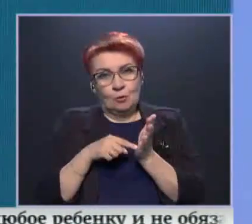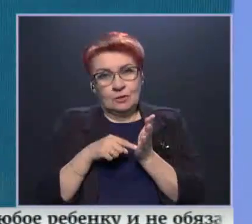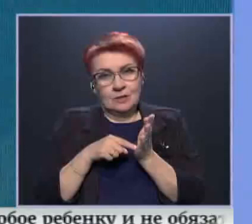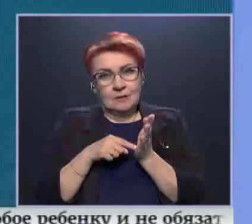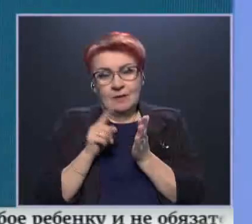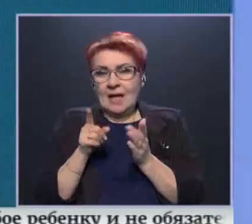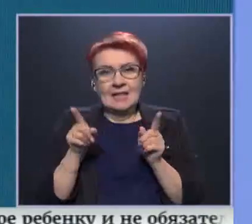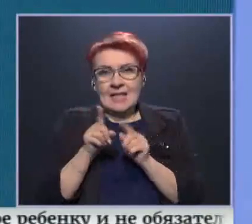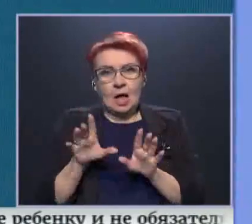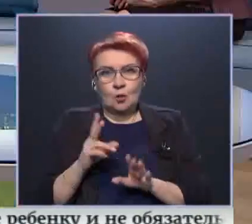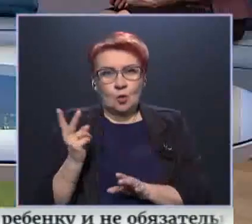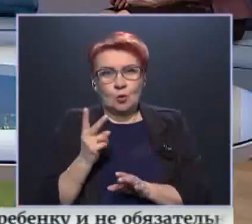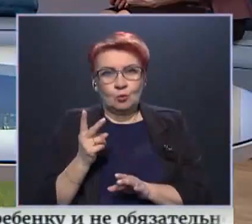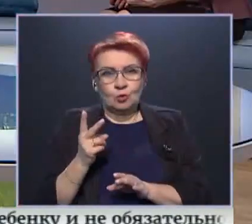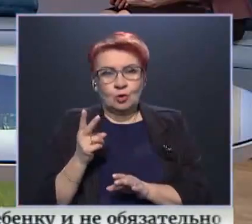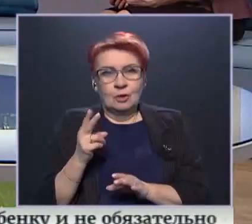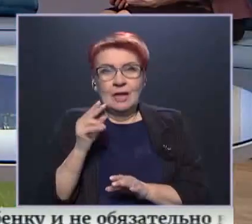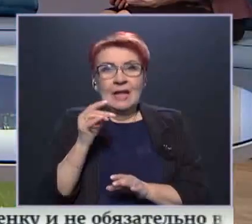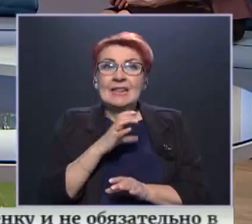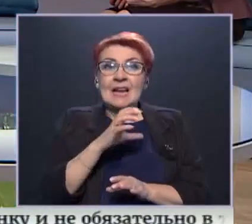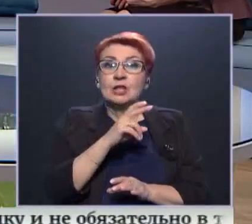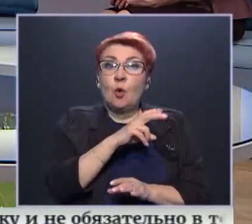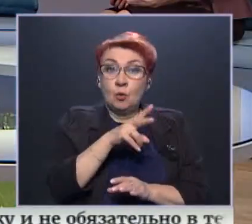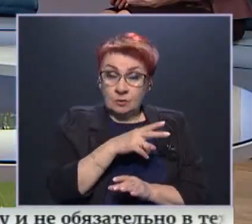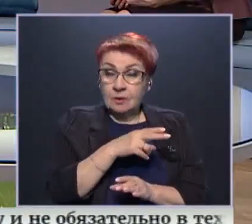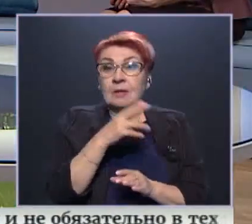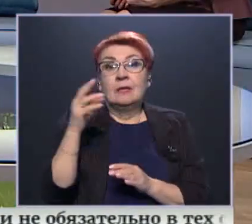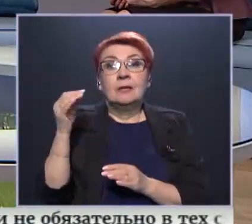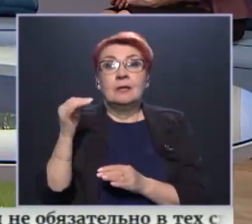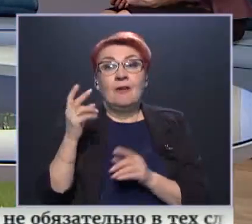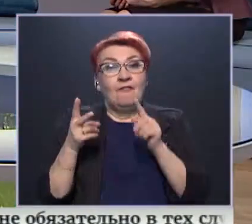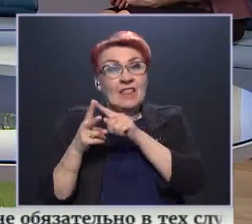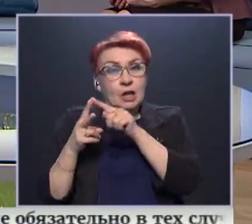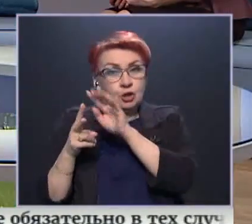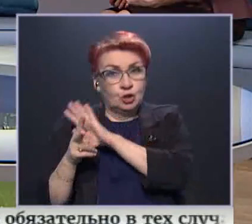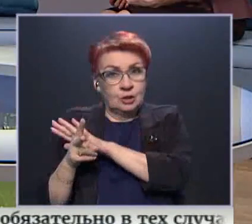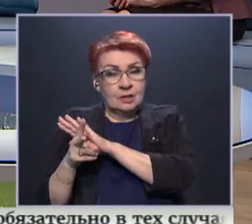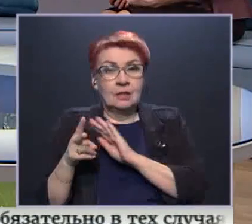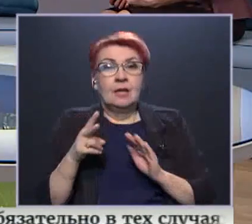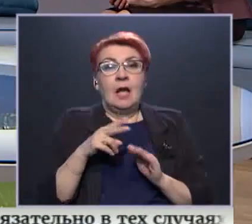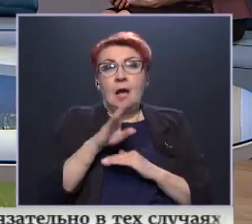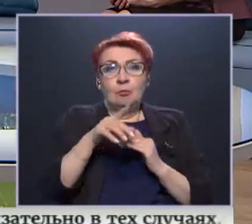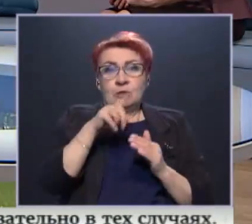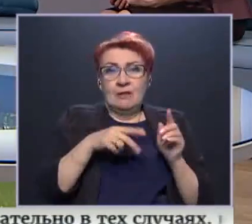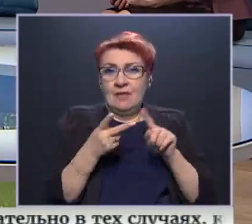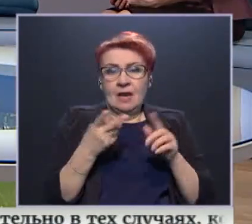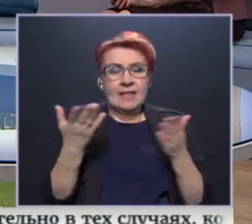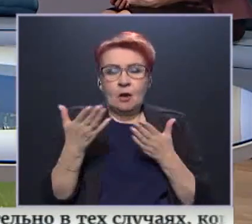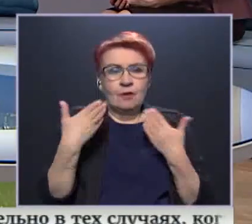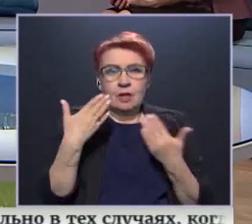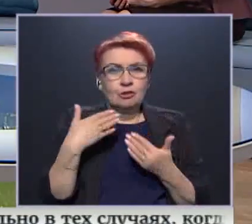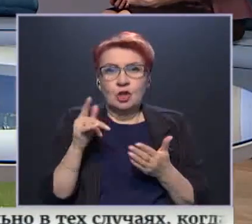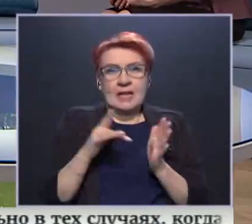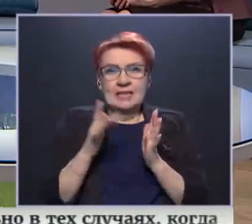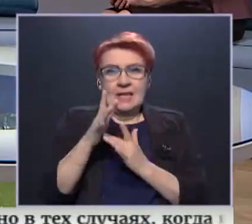Это все-таки не одно и то же. И то, и другое, вернее, как дресс-код вторичен, а суеверие вообще никакого отношения к христианской